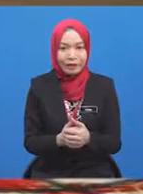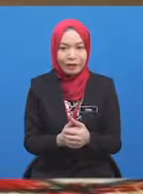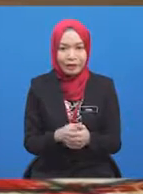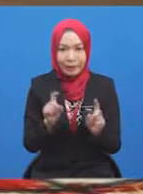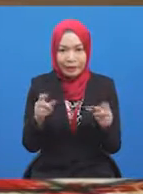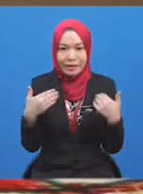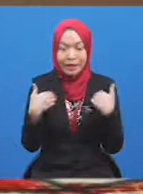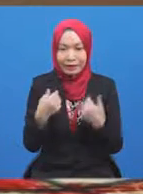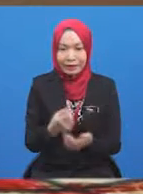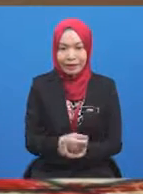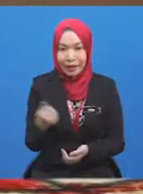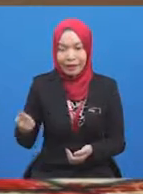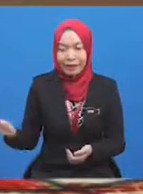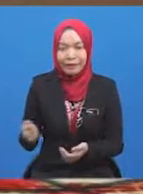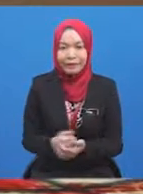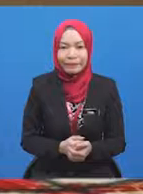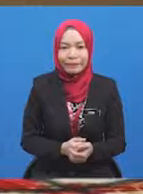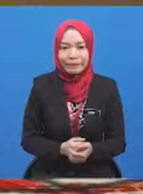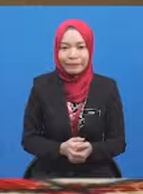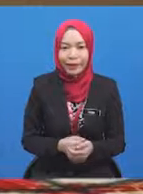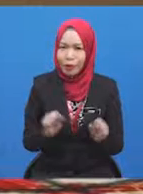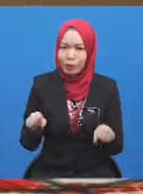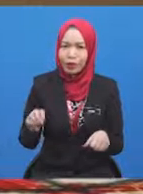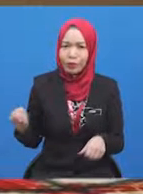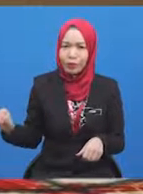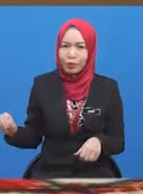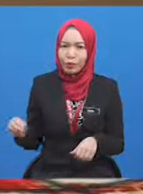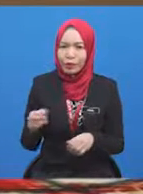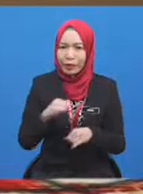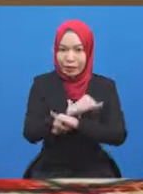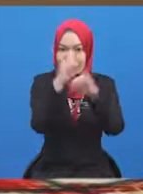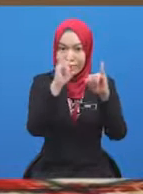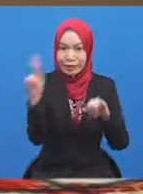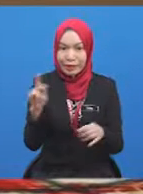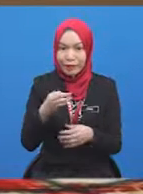cikgu terangkan tadi, boleh murid-murid jelaskan fungsi Pen Tool?